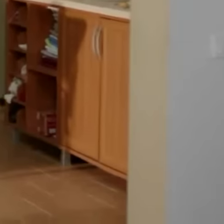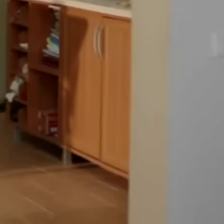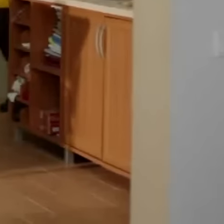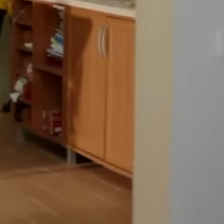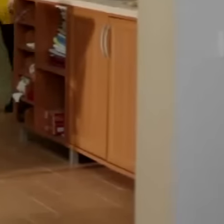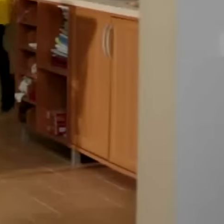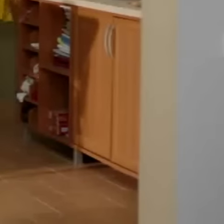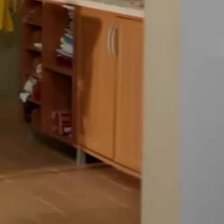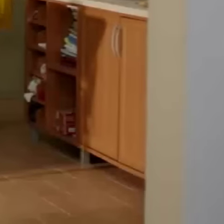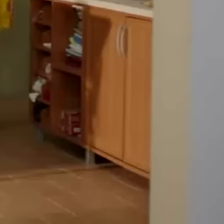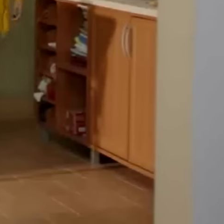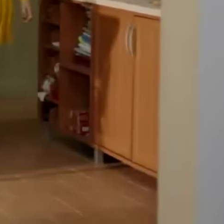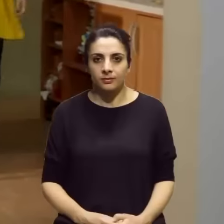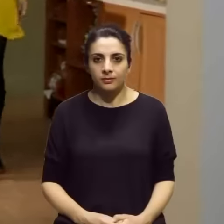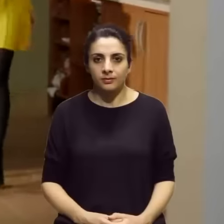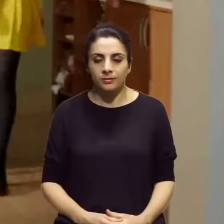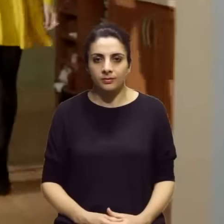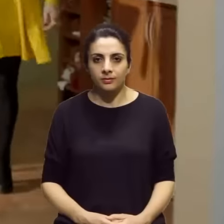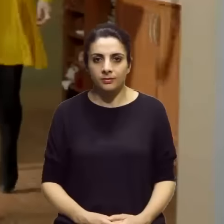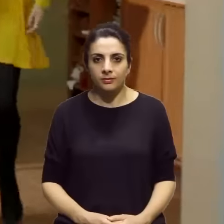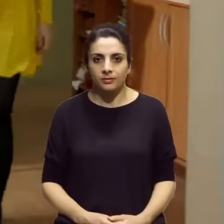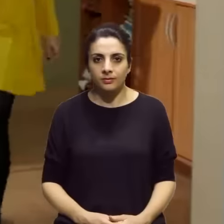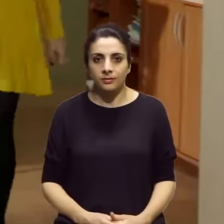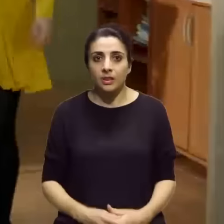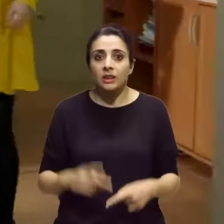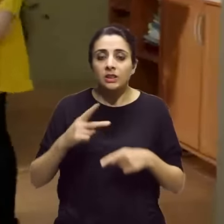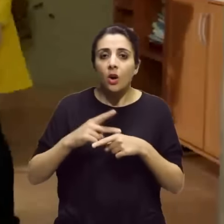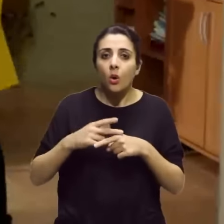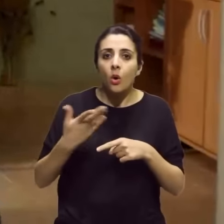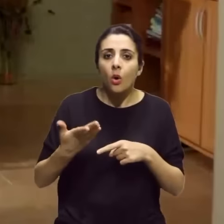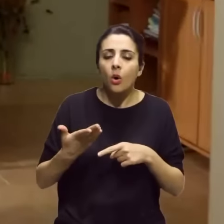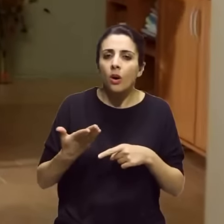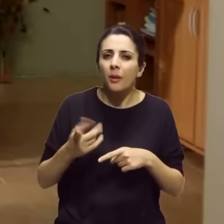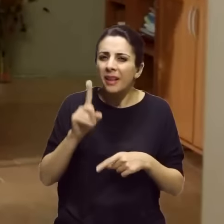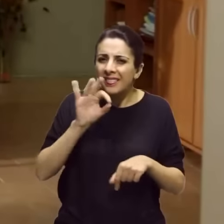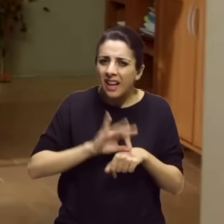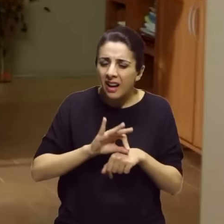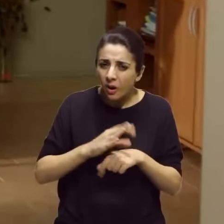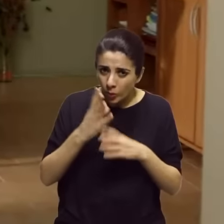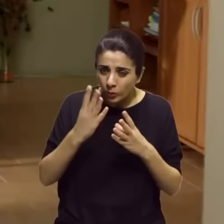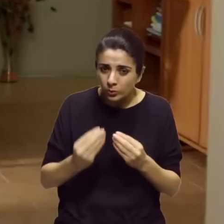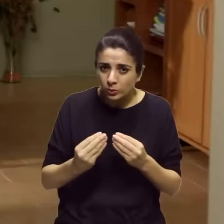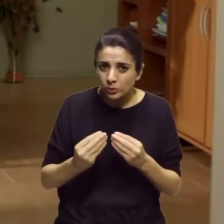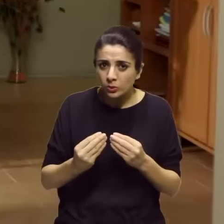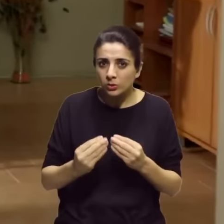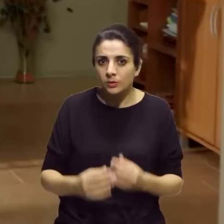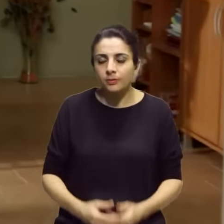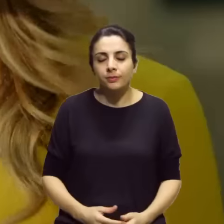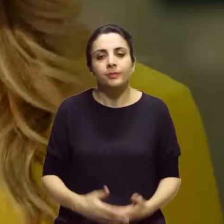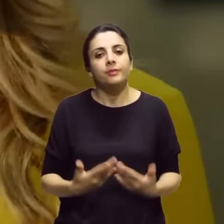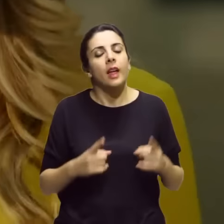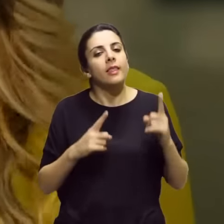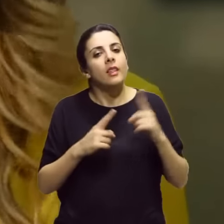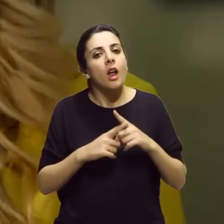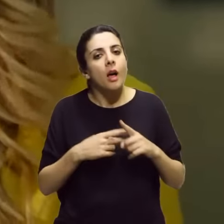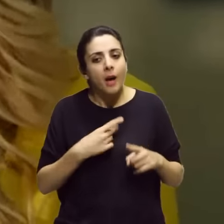Zeyno mutfağa geldi. Garson kız tezgahta servis hazırlıyor. Zeyno, ya bir dakikan alabilir miyim seni? Ya